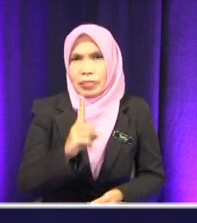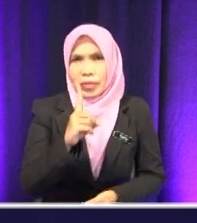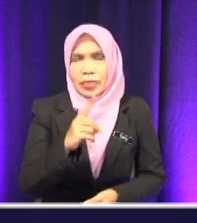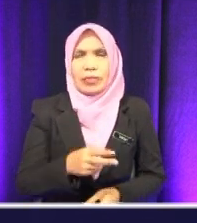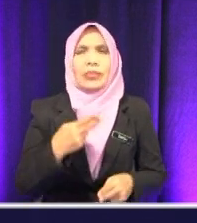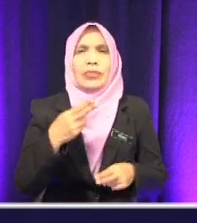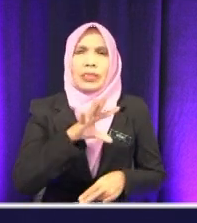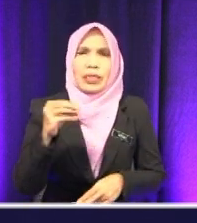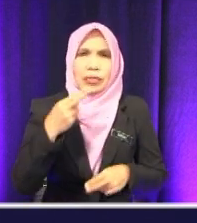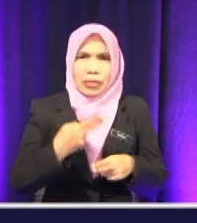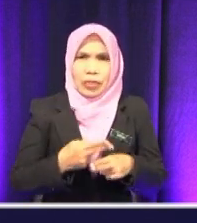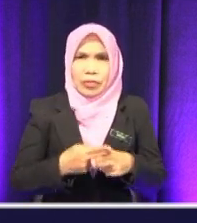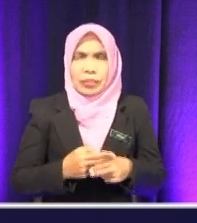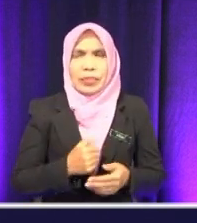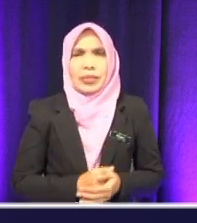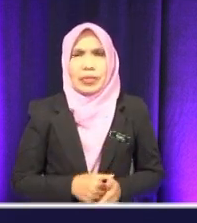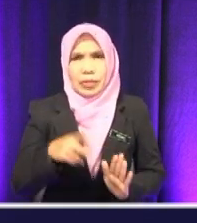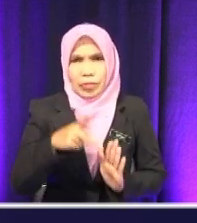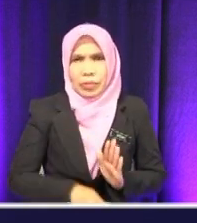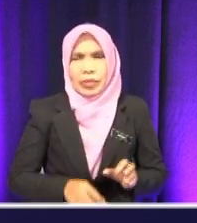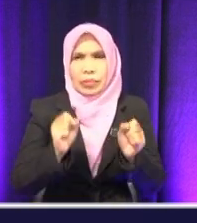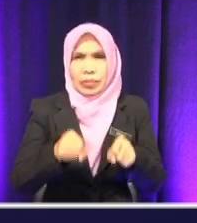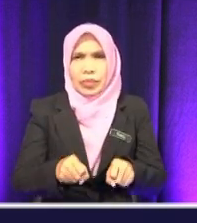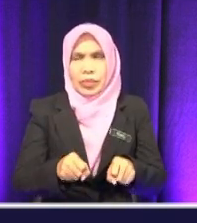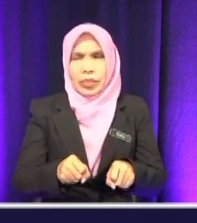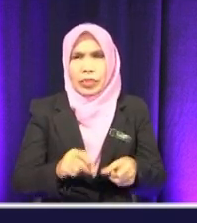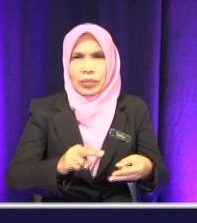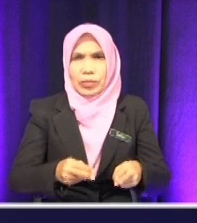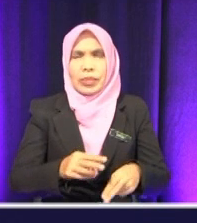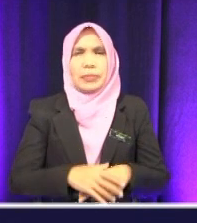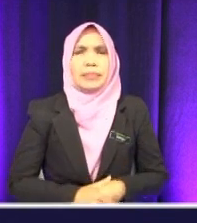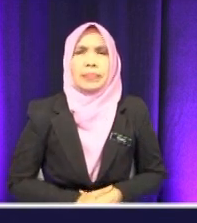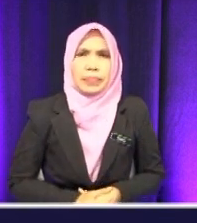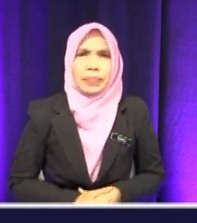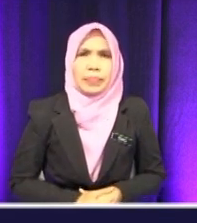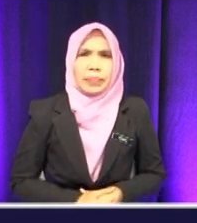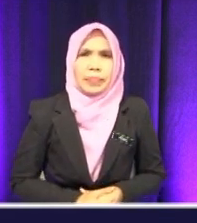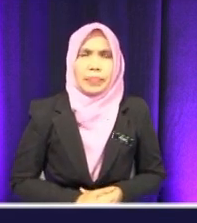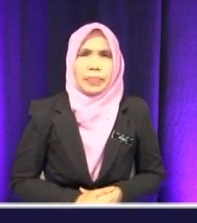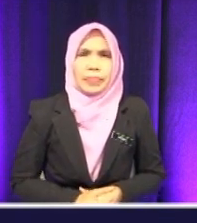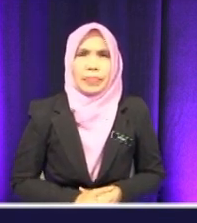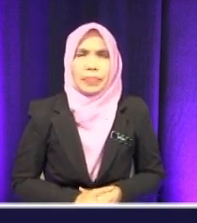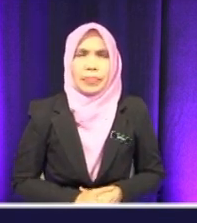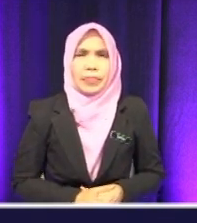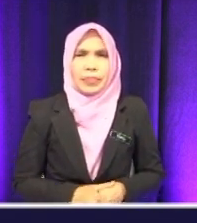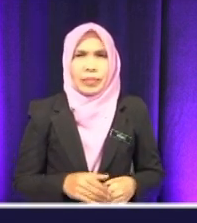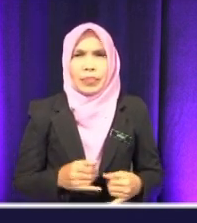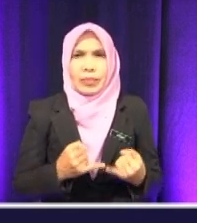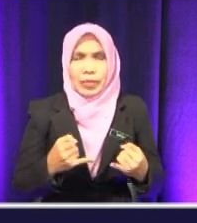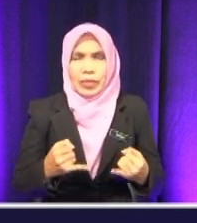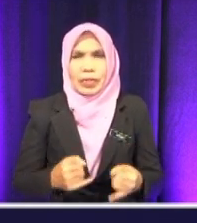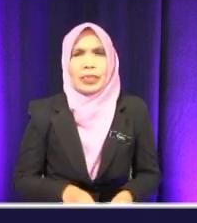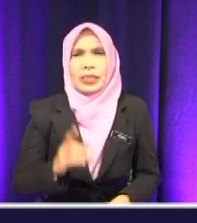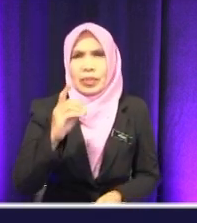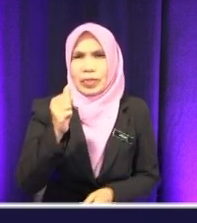pembunuh ubah buka sekali dengan jenis data atau juga nilai Oke kalau ada IM3 itu jenis data yang ada